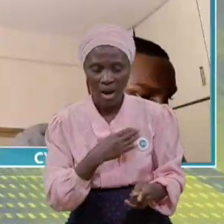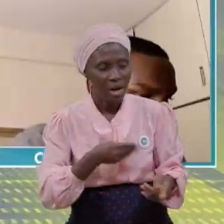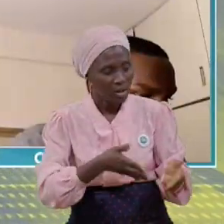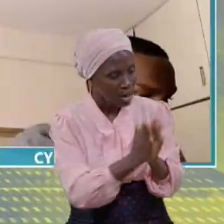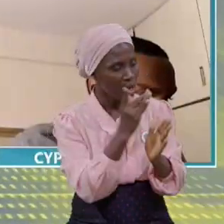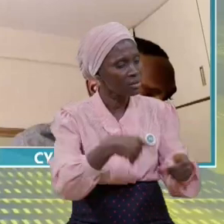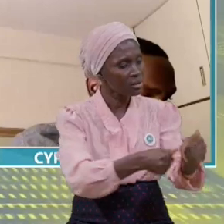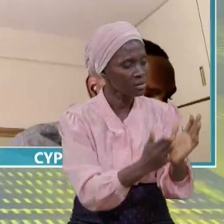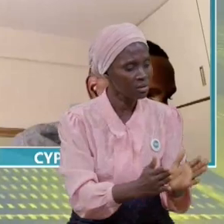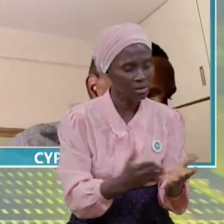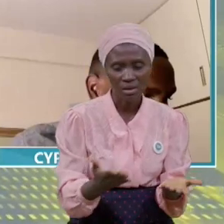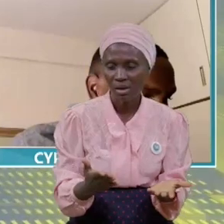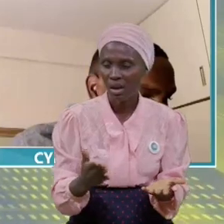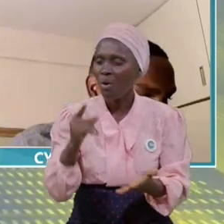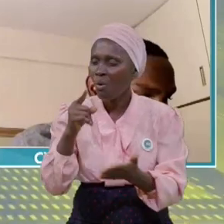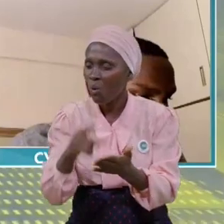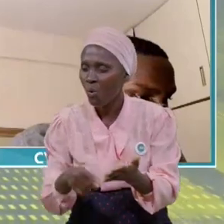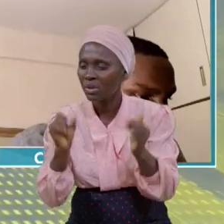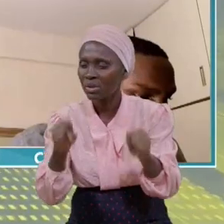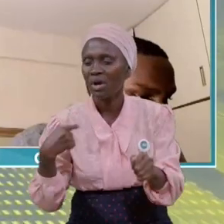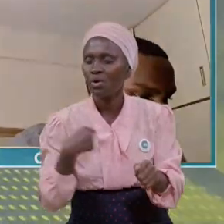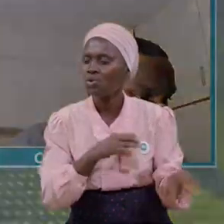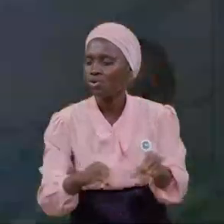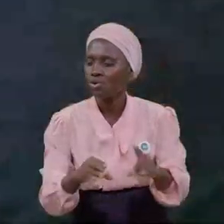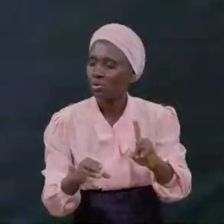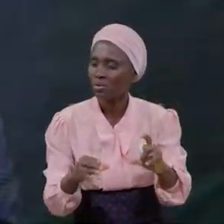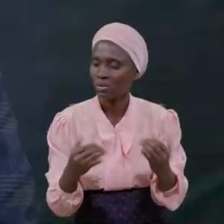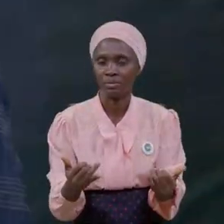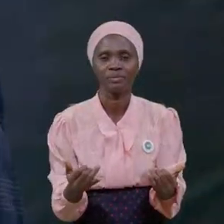Verset 38. Verset 38, Pierre leur dit,